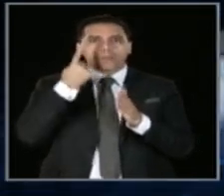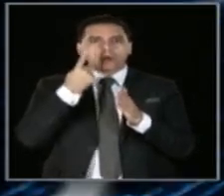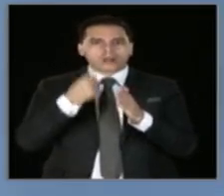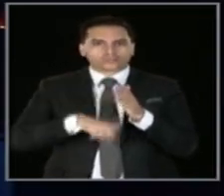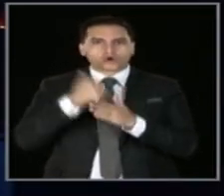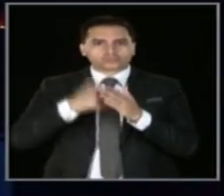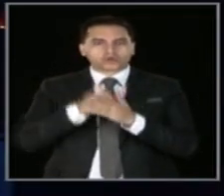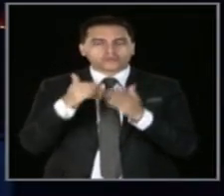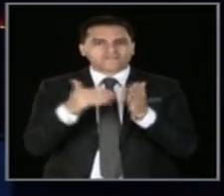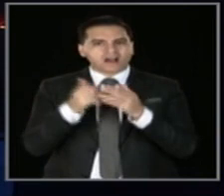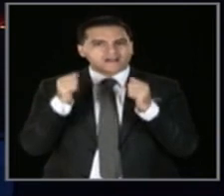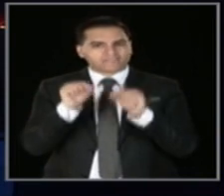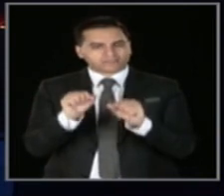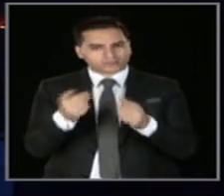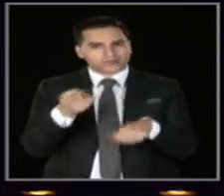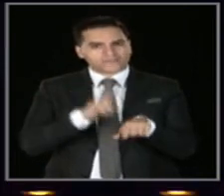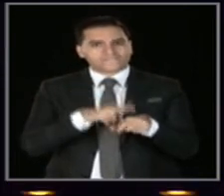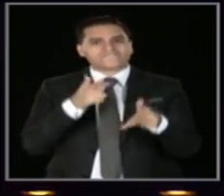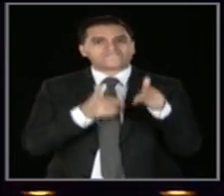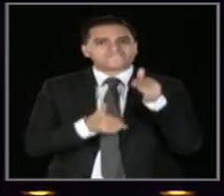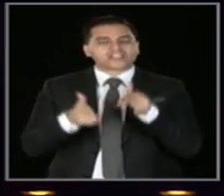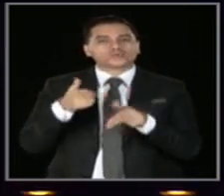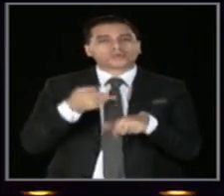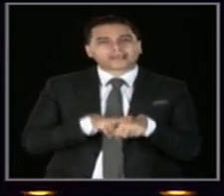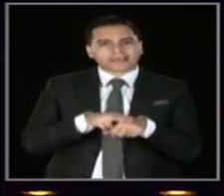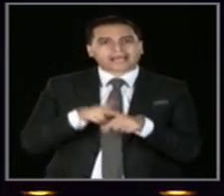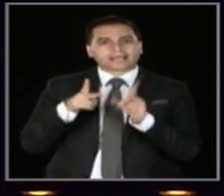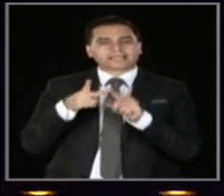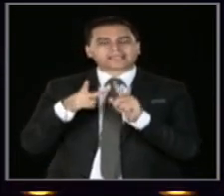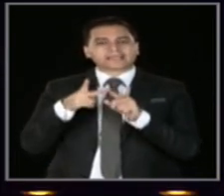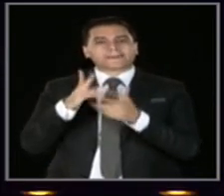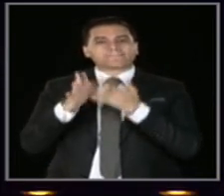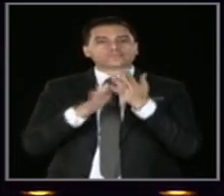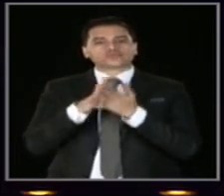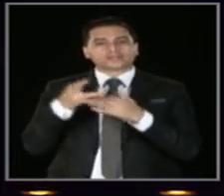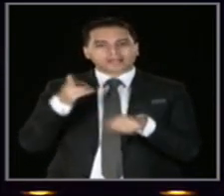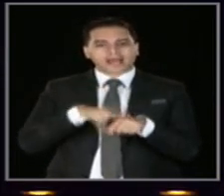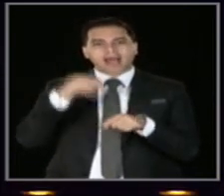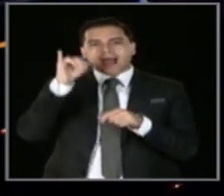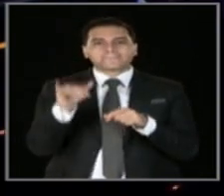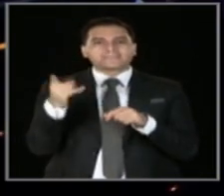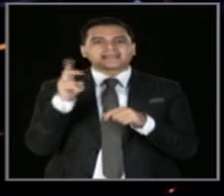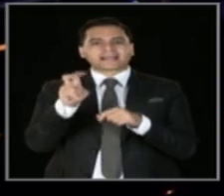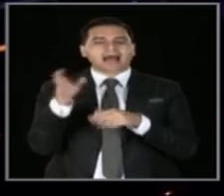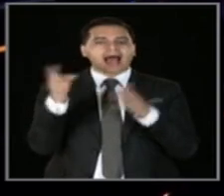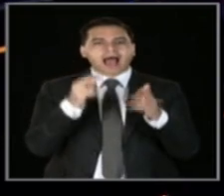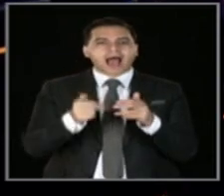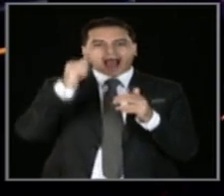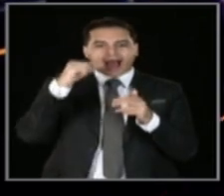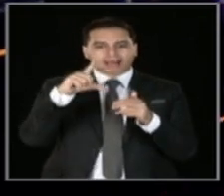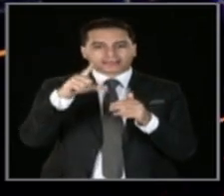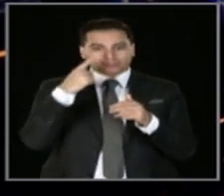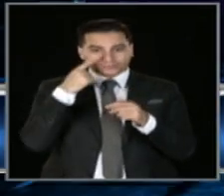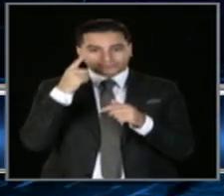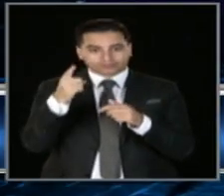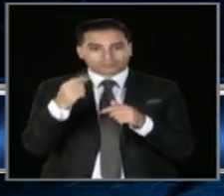ناس. ومعانا فيديو تاني بيأكد نفس المشكله من امير عادل: لما دخلت الجامعة